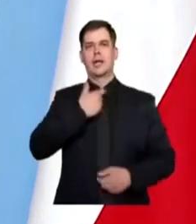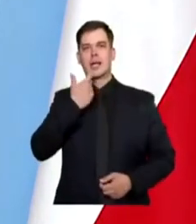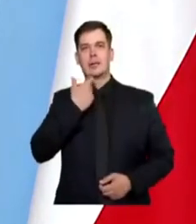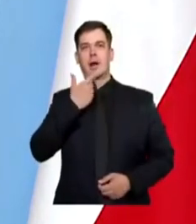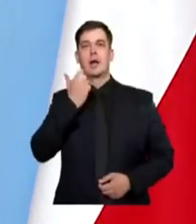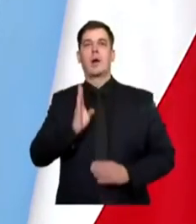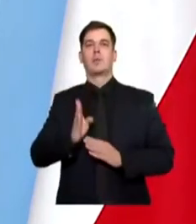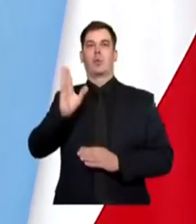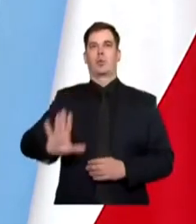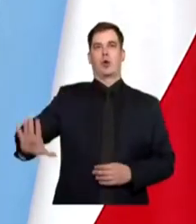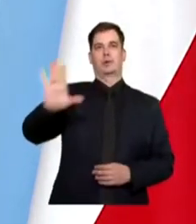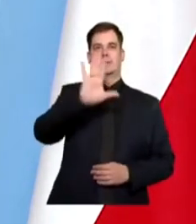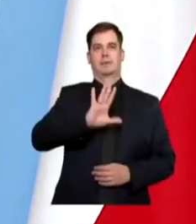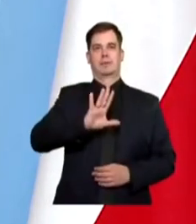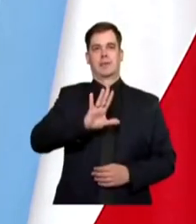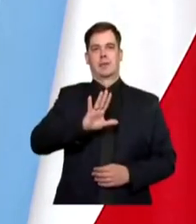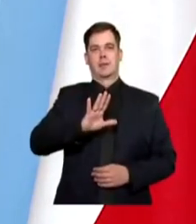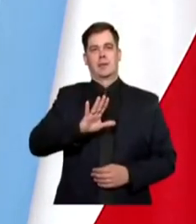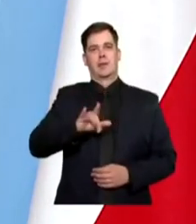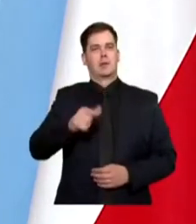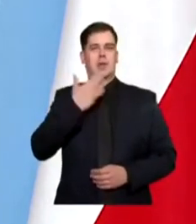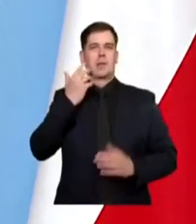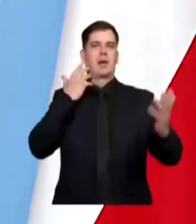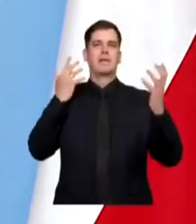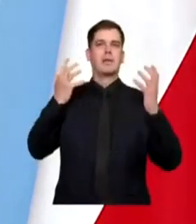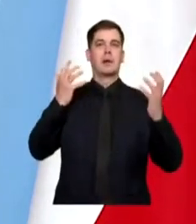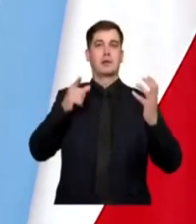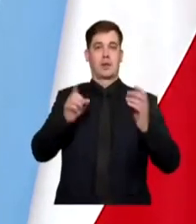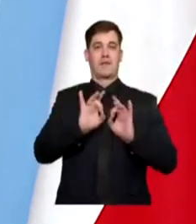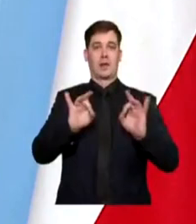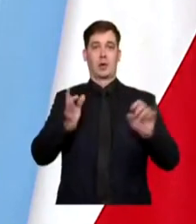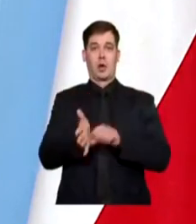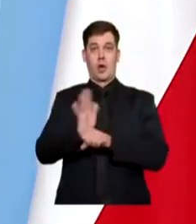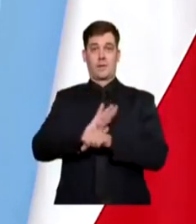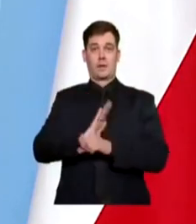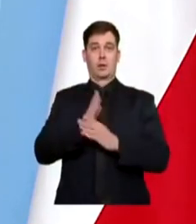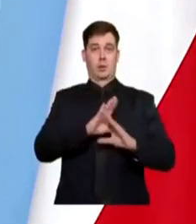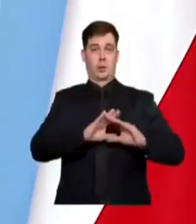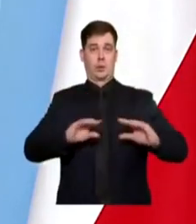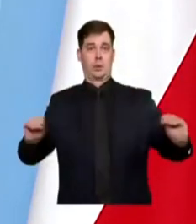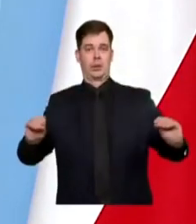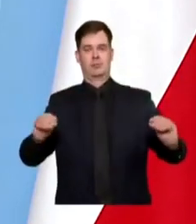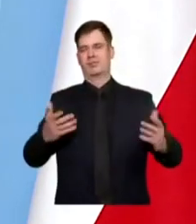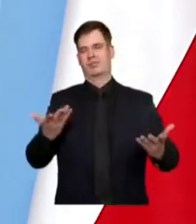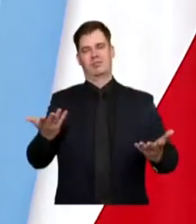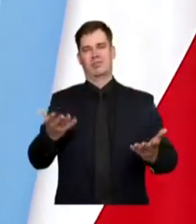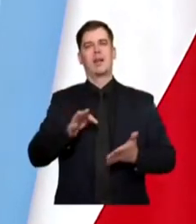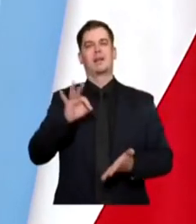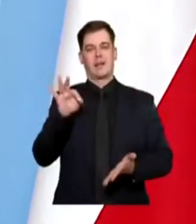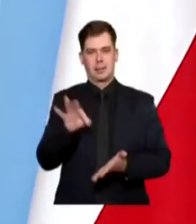półkuli północnej. I nie ma żadnych danych, aby wirus COVID do tego czasu zniknął. W związku z tym na